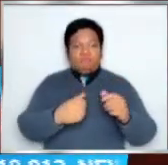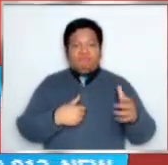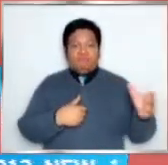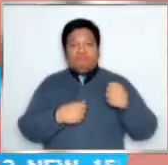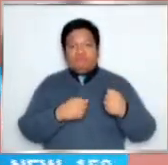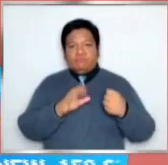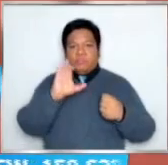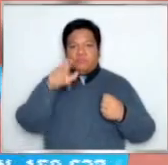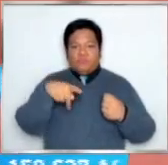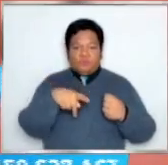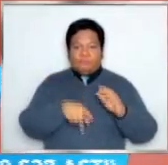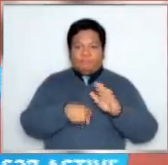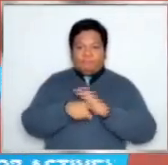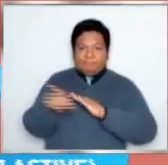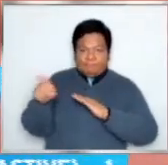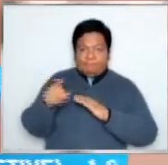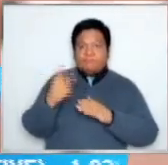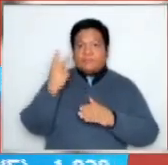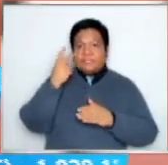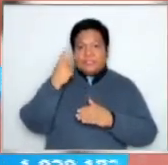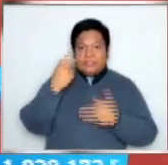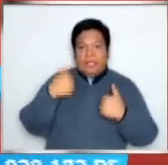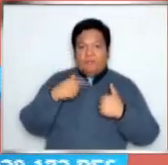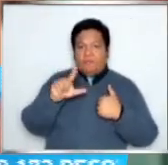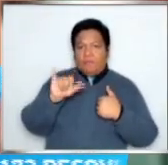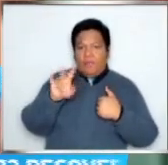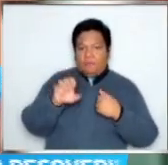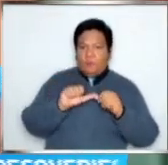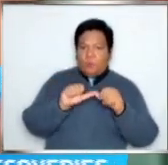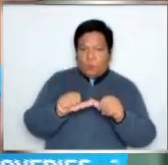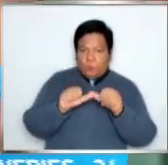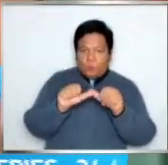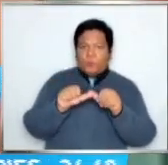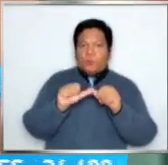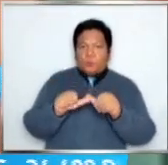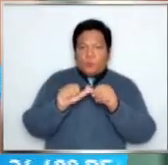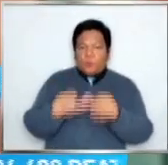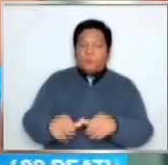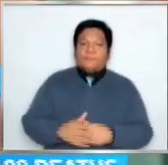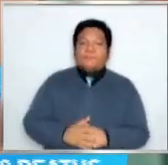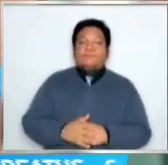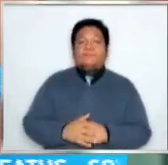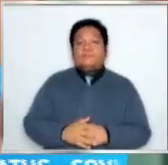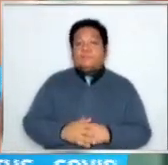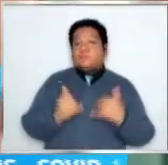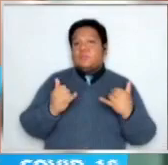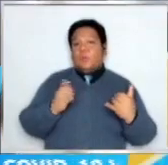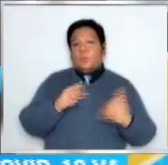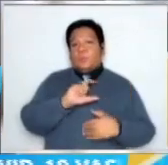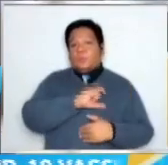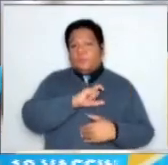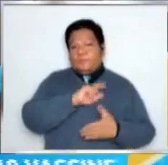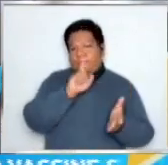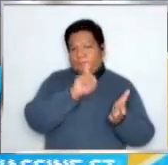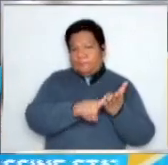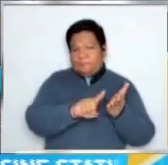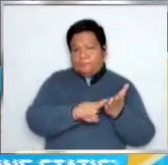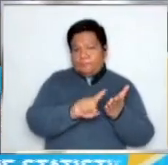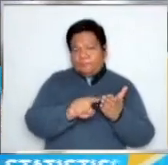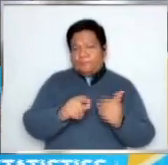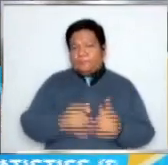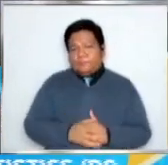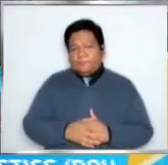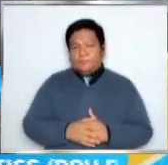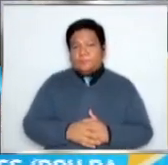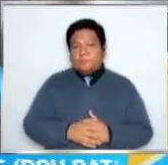Daanan kaya, pre. Na i-record. Nag-iimbestiga na ang Caloocan Police. Ayon kay PNP